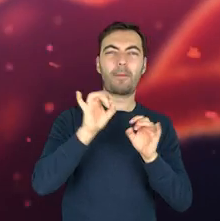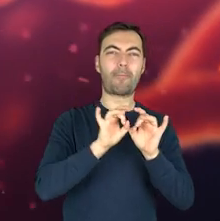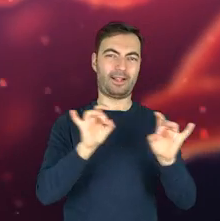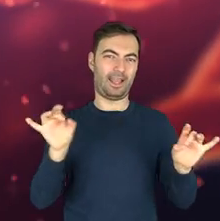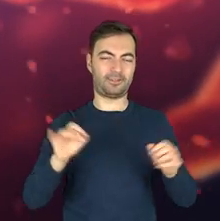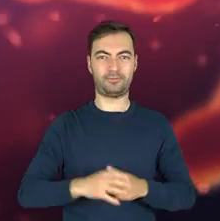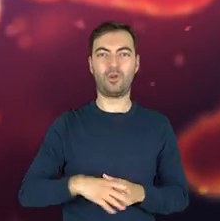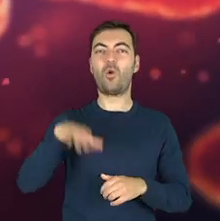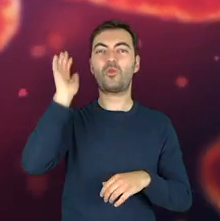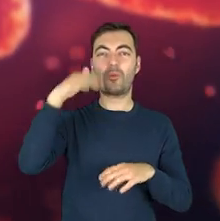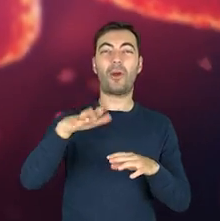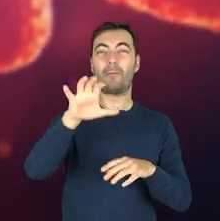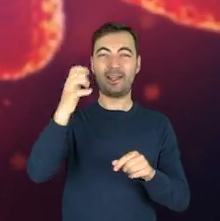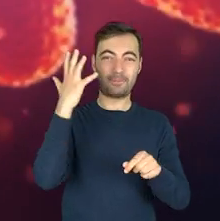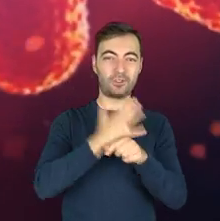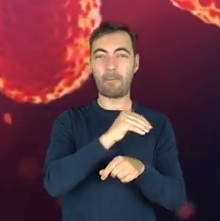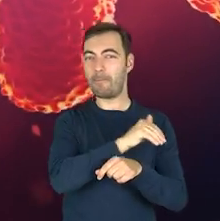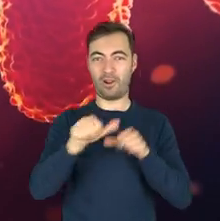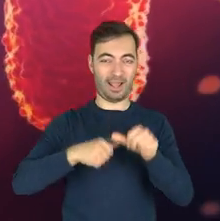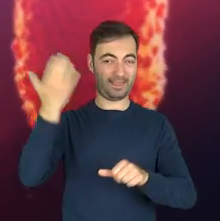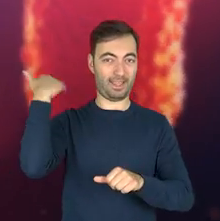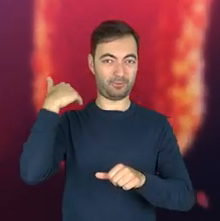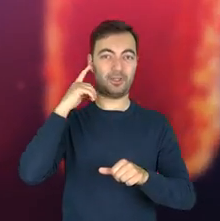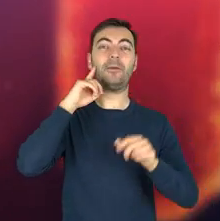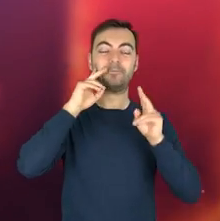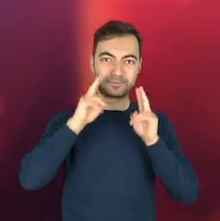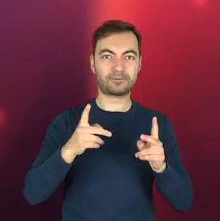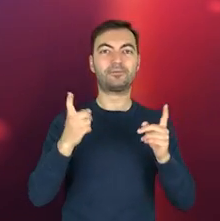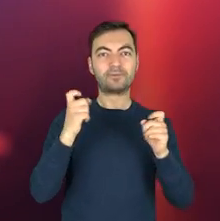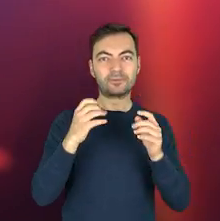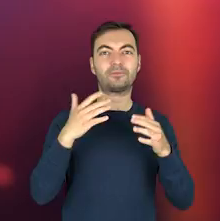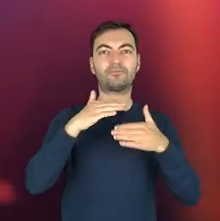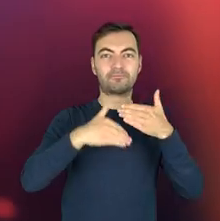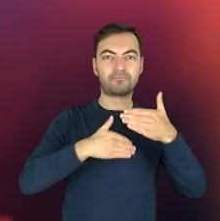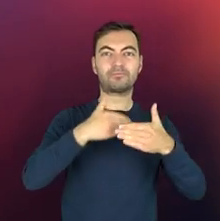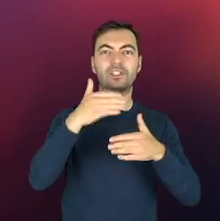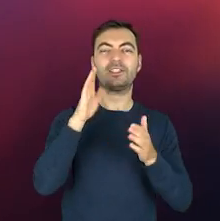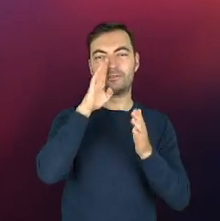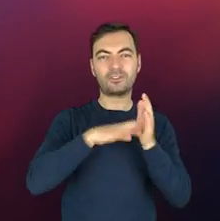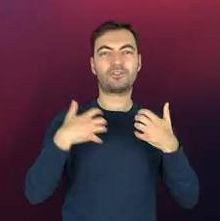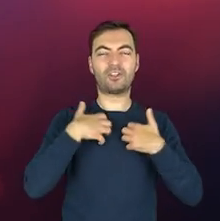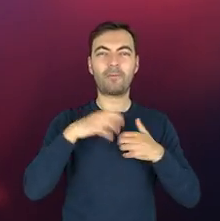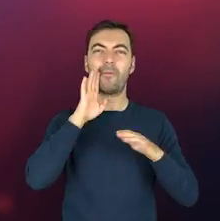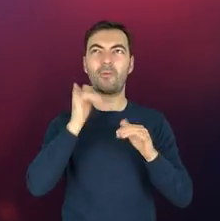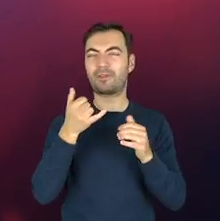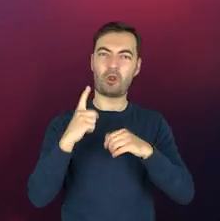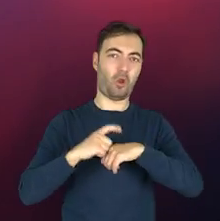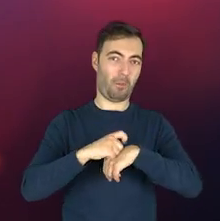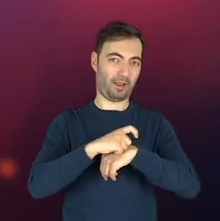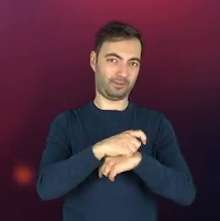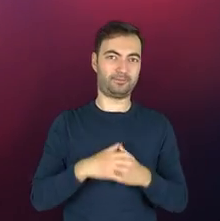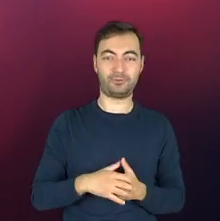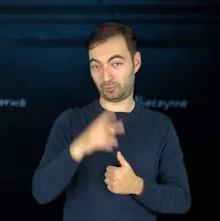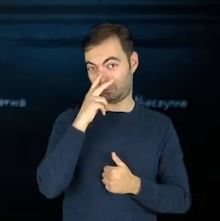dzisiejsze bakterie. Dopiero 550 milionów lat temu pojawiły się proste zwierzęta budową przypominające